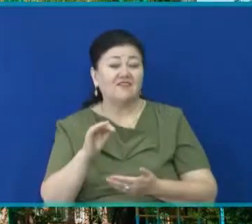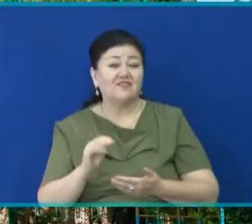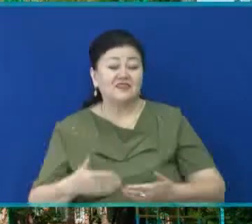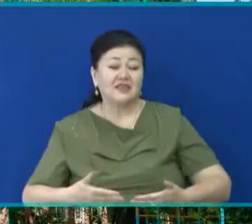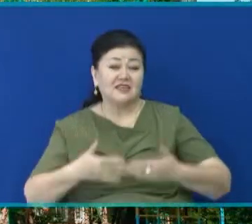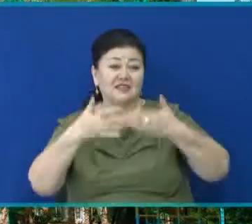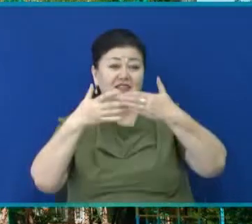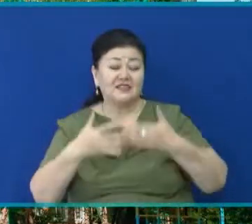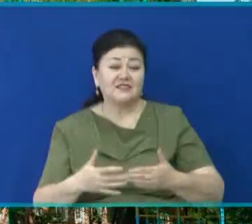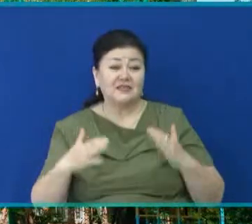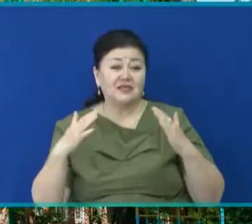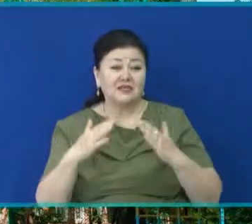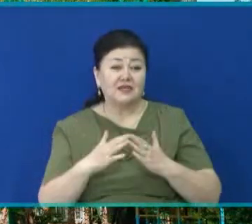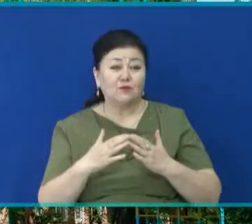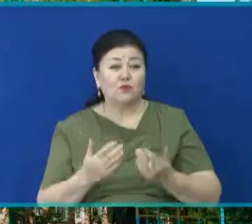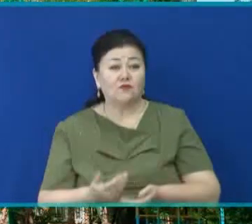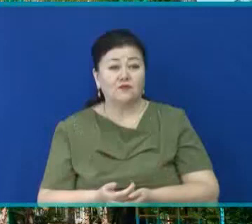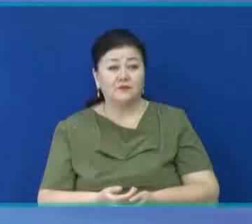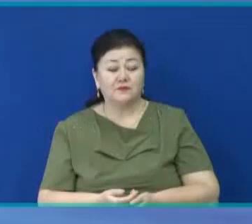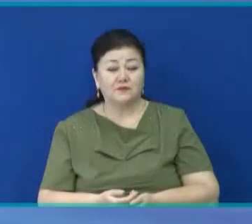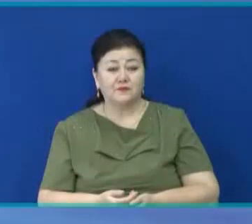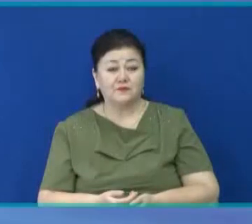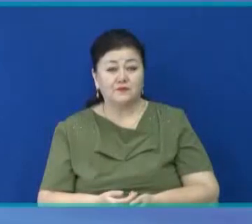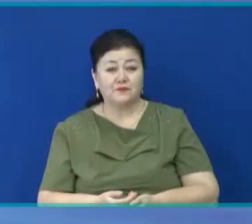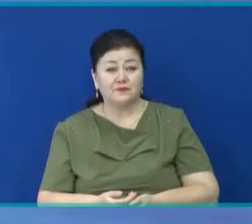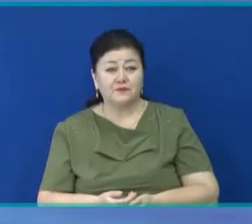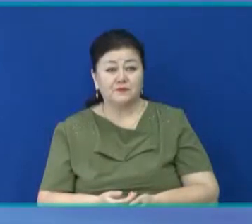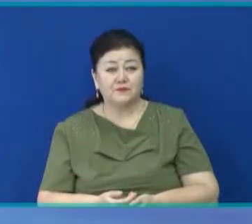стенах архитектурных сооружений и жилых зданий.